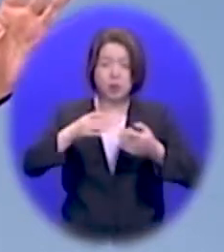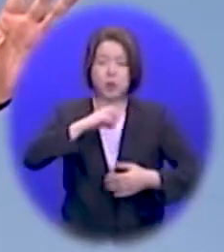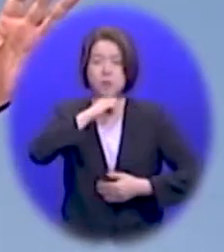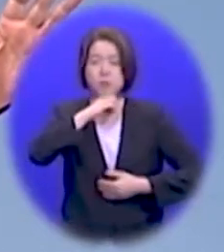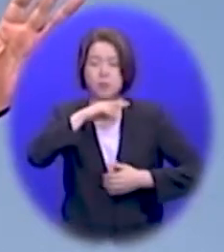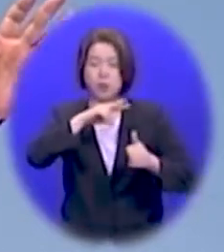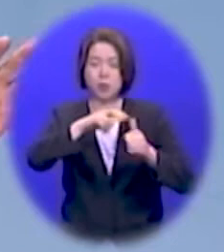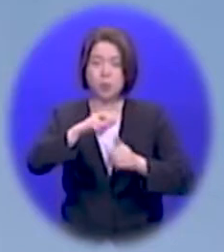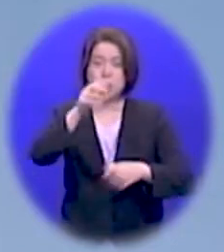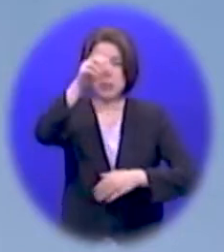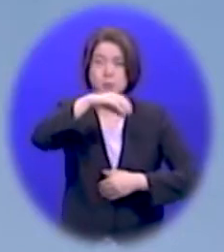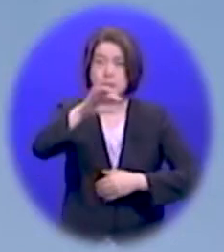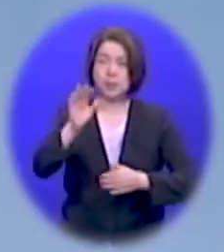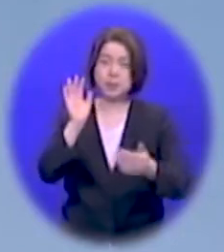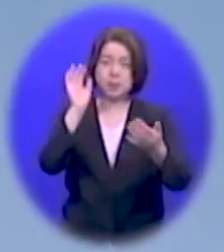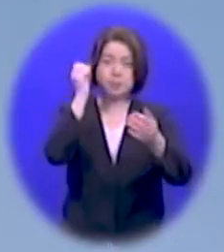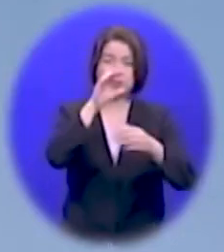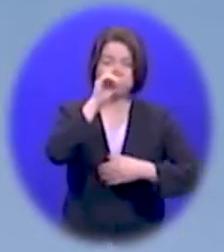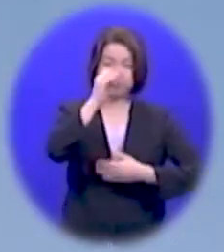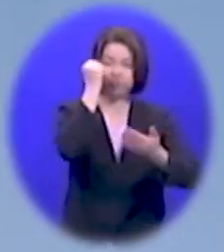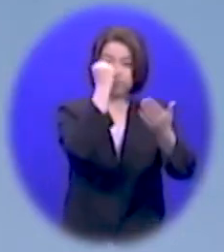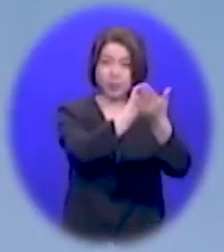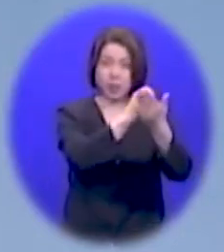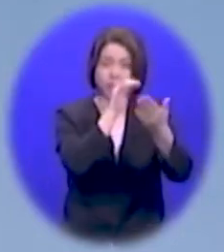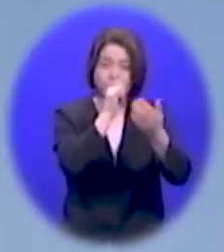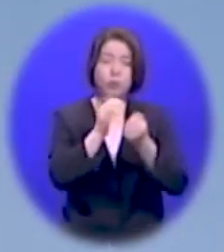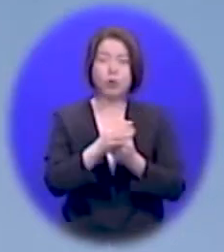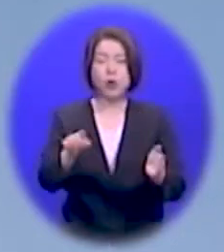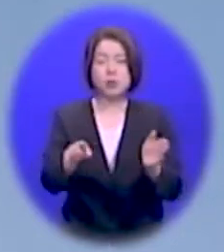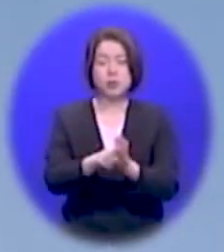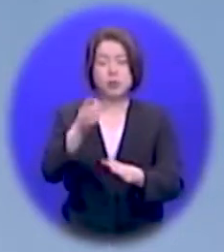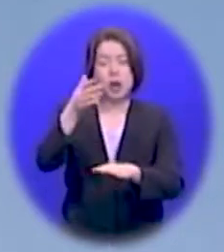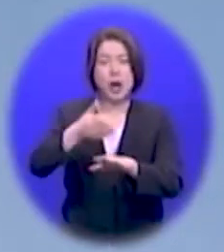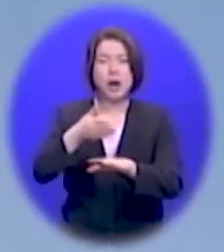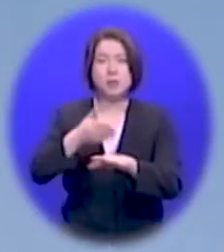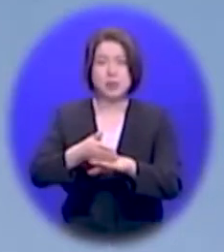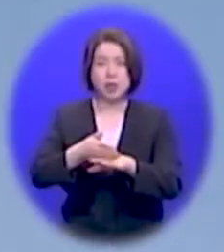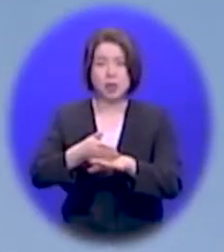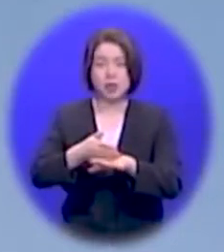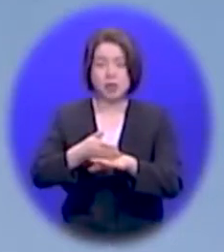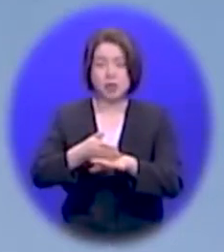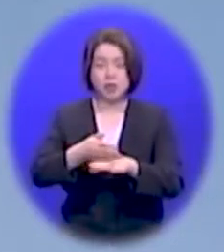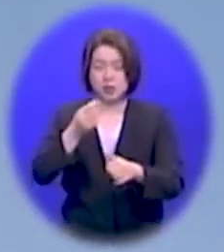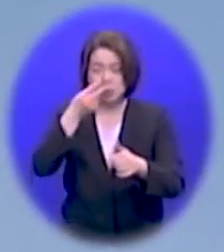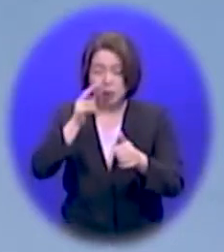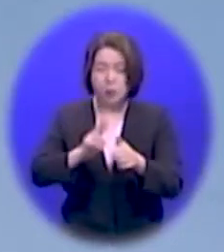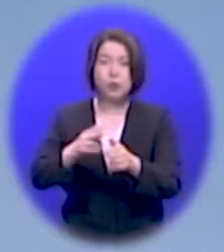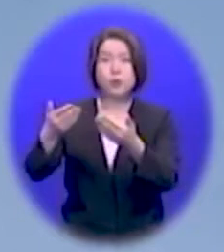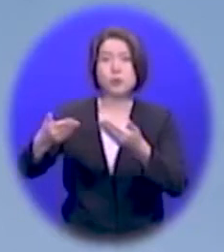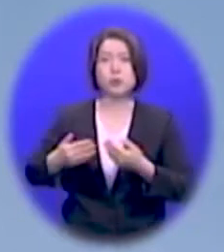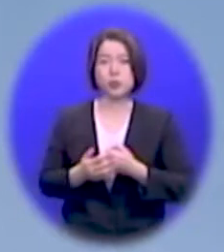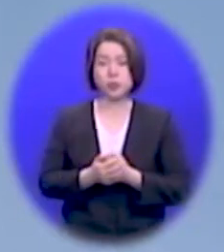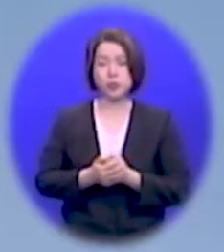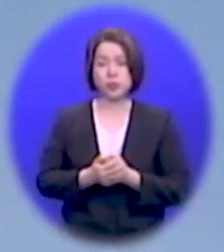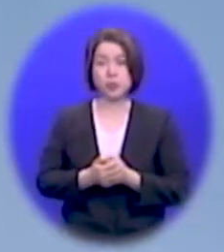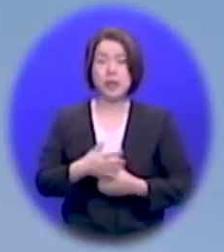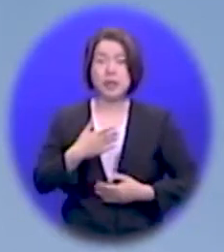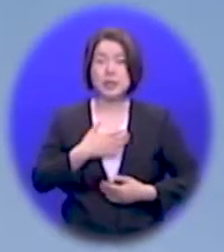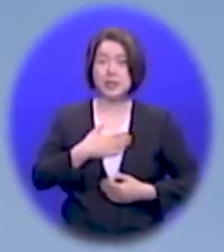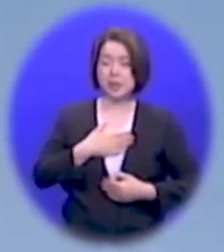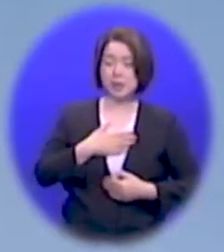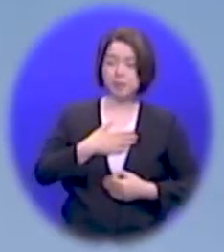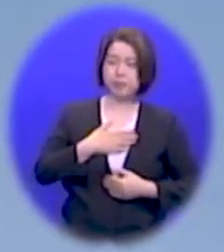못 받고 믿음으로 감사하게 우리를 자꾸 도전 하시는 것 제게 성도들이 보내준